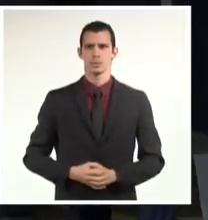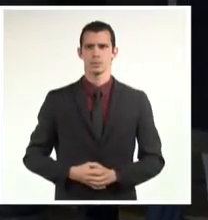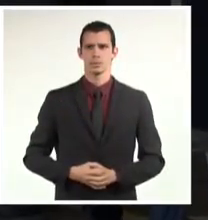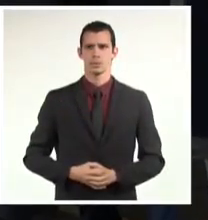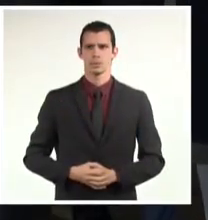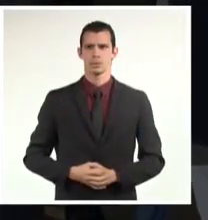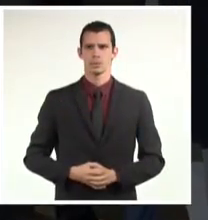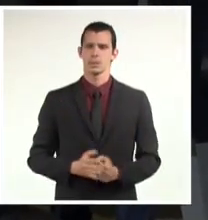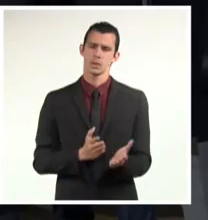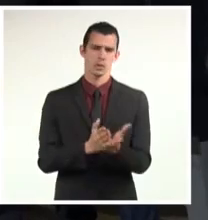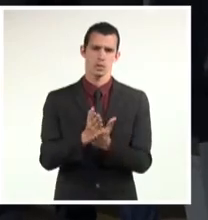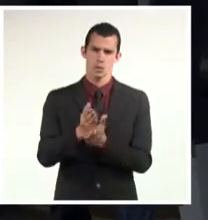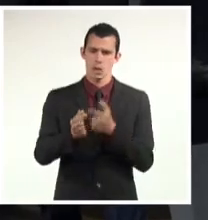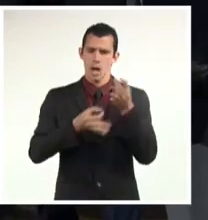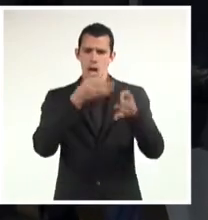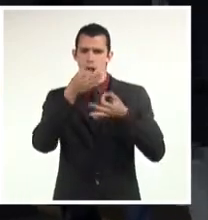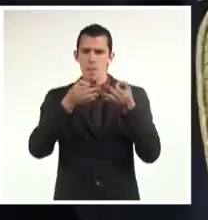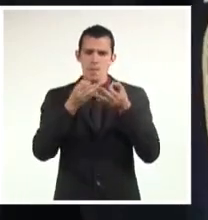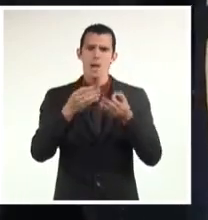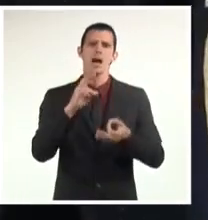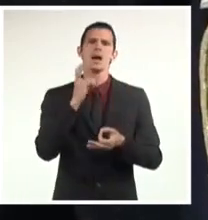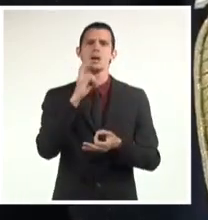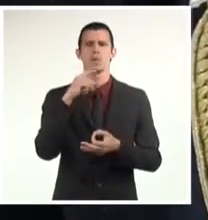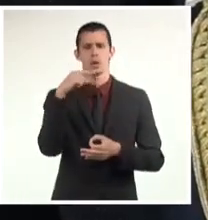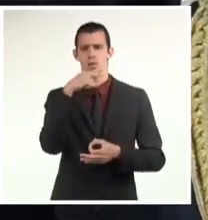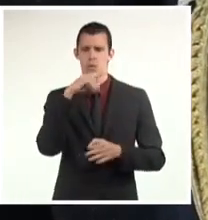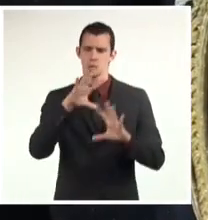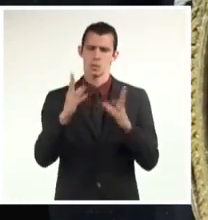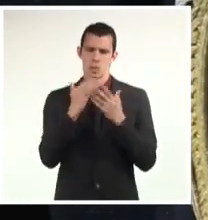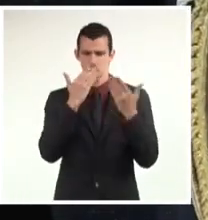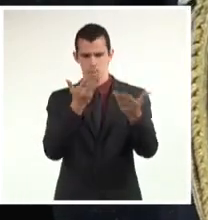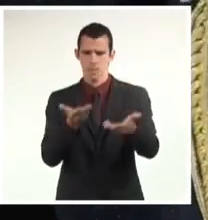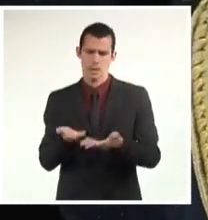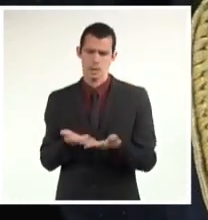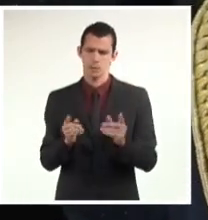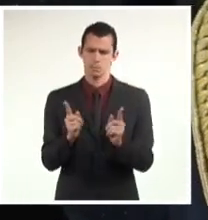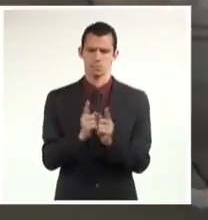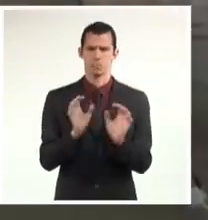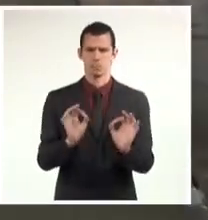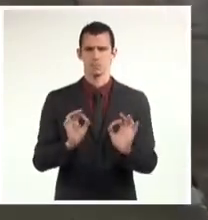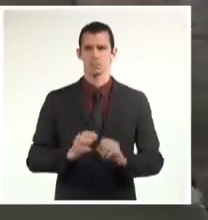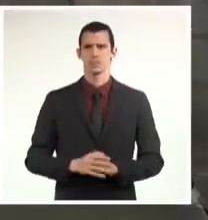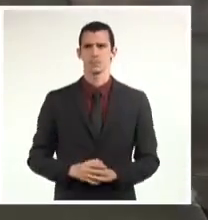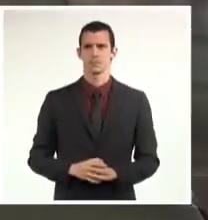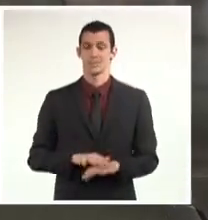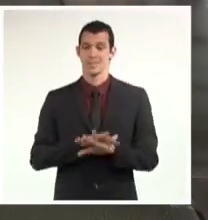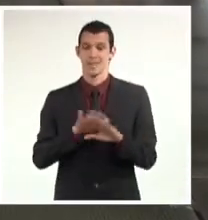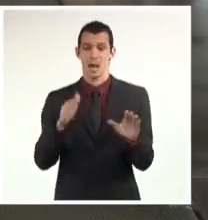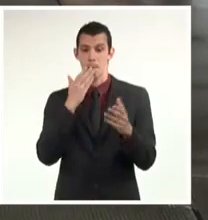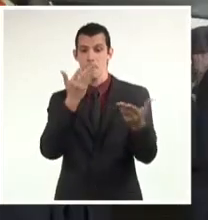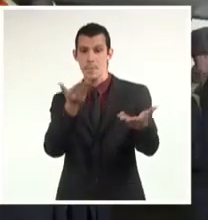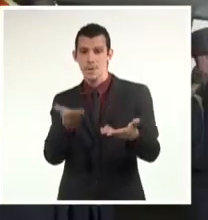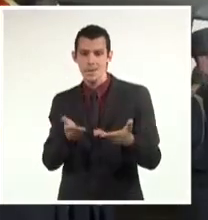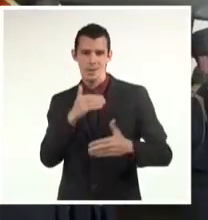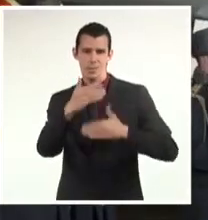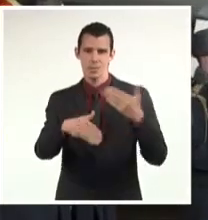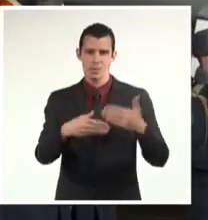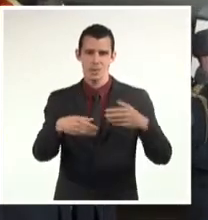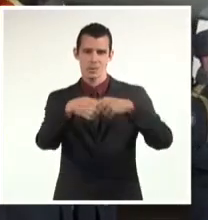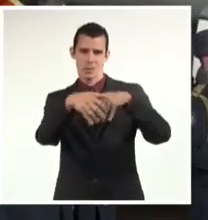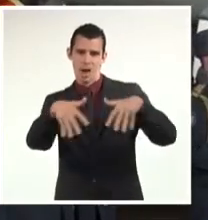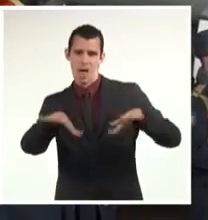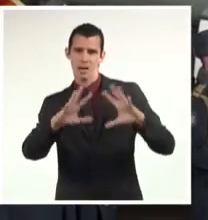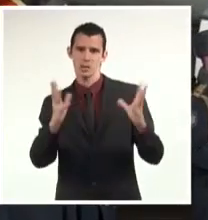караула старший лейтенант Горшунов. Luego del recibimiento al jefe de Estado, se escucharon en el Aeropuerto Internacional de Moscú